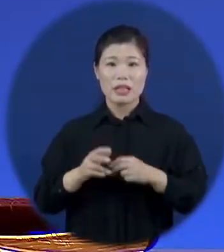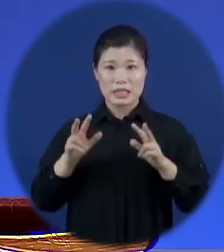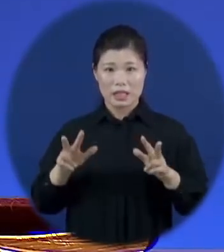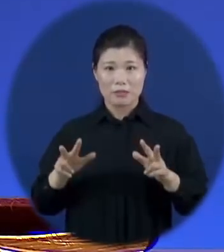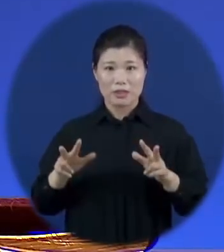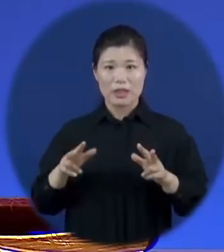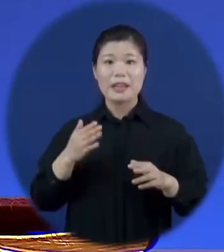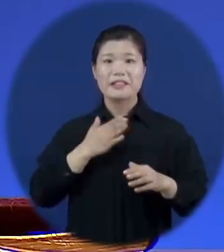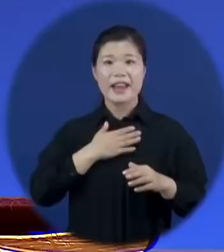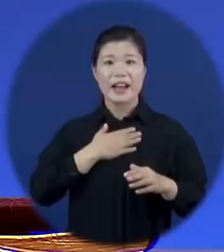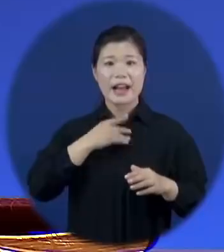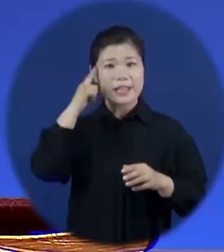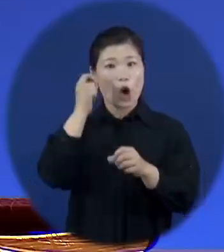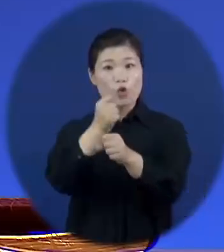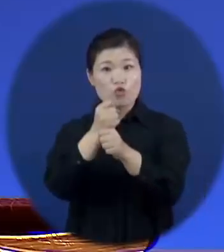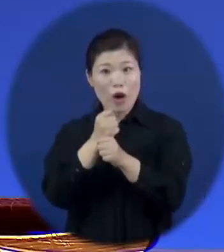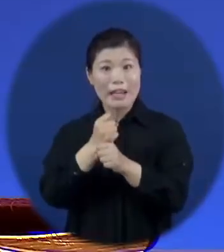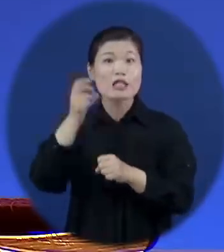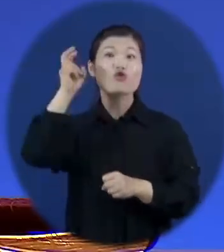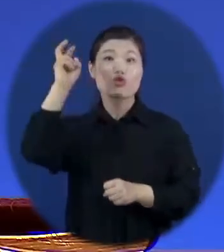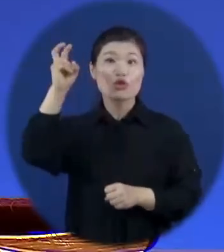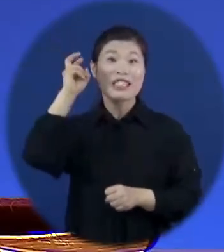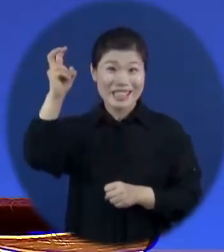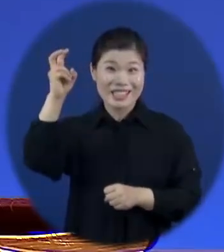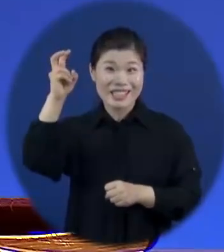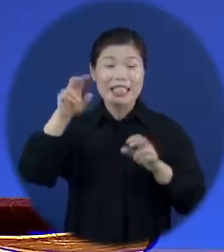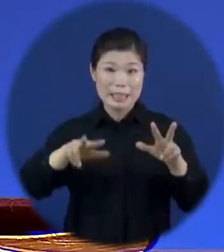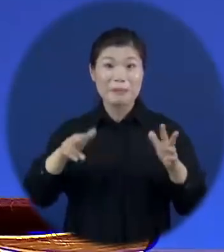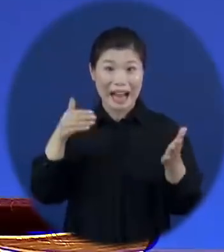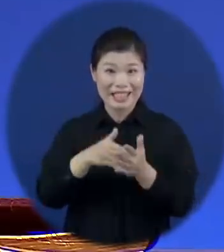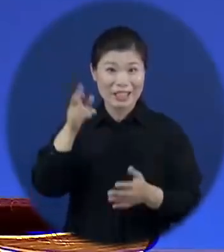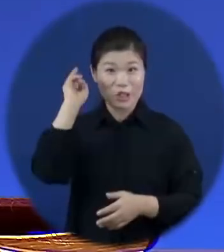여기까지 제가 연구한 추측인데